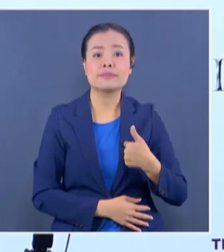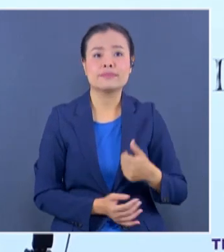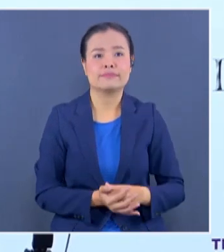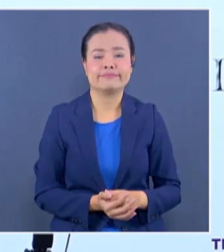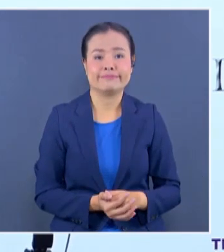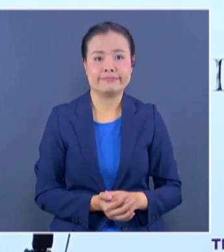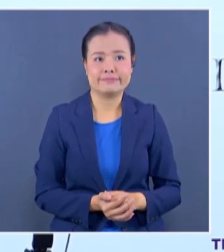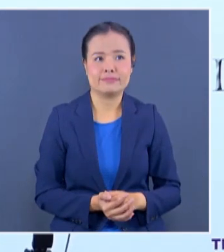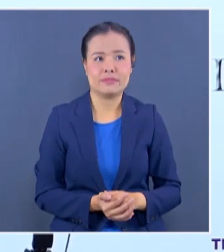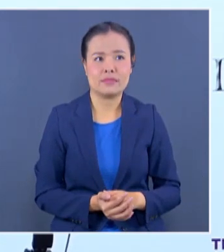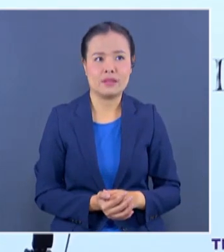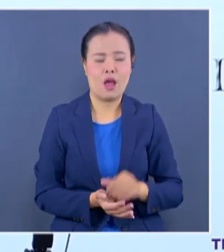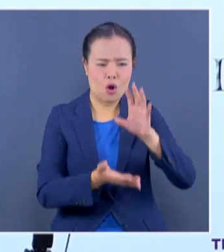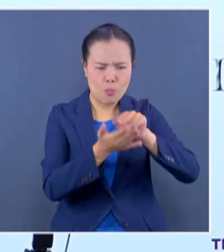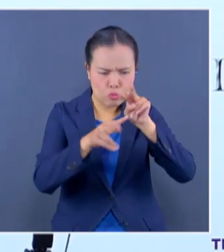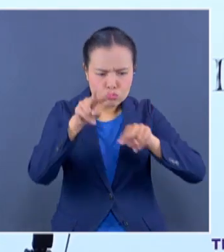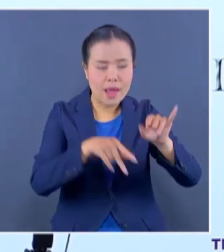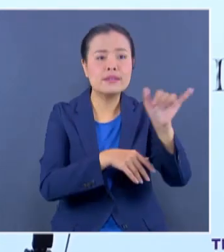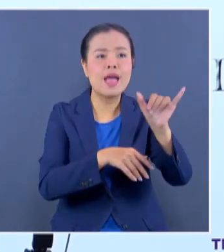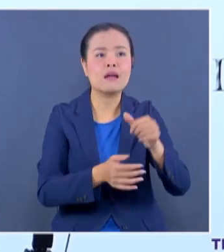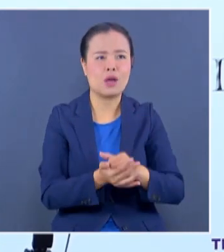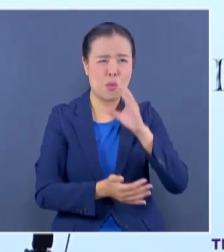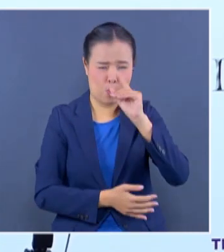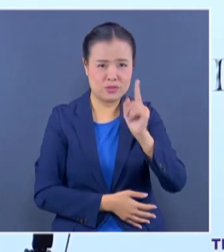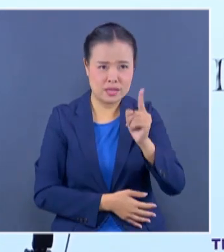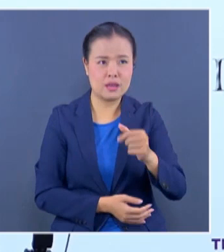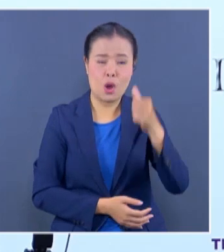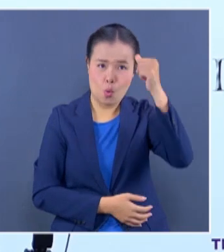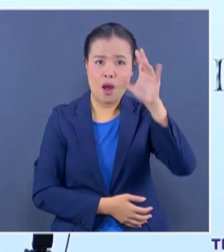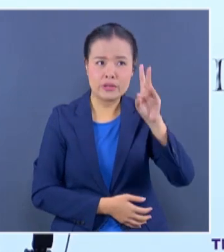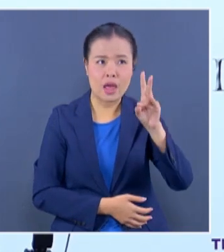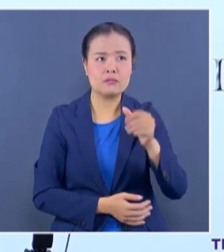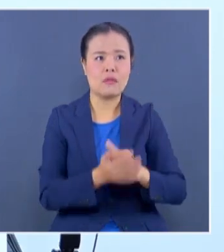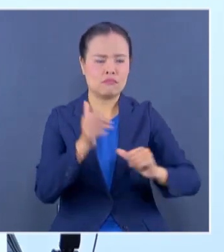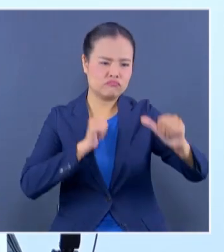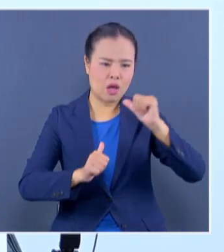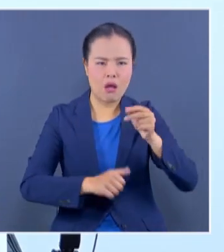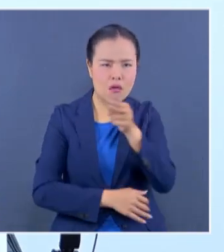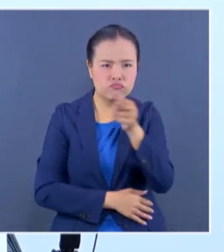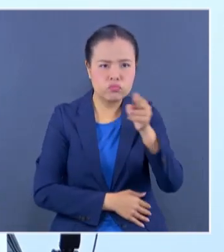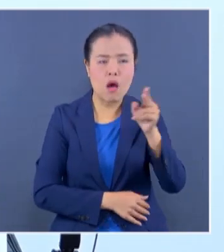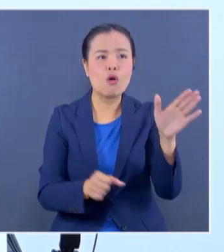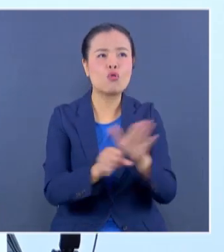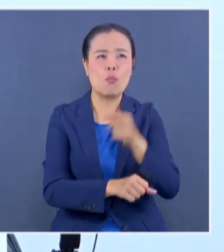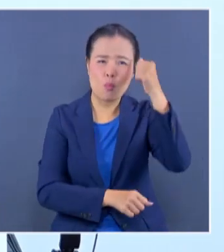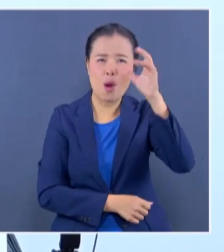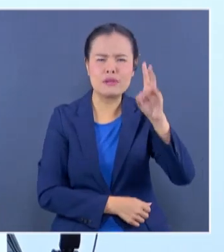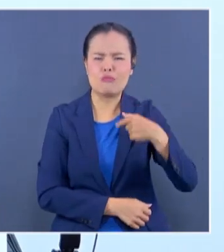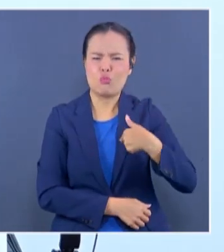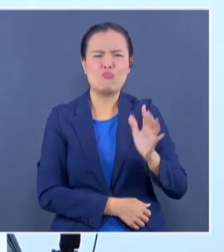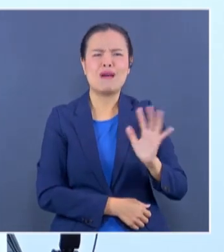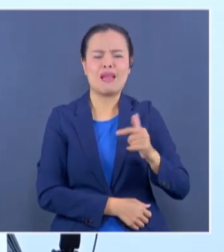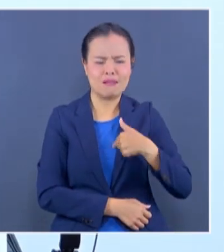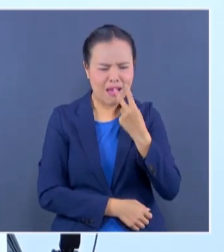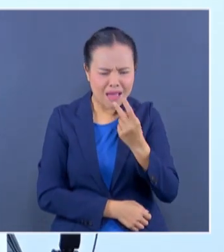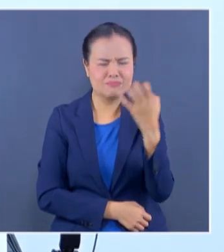ไม่ได้ยังไม่ได้แบบเช็ครายละเอียดยังไม่ได้ทำอะไรเลยพูดจริงๆนะคะ7วันอ่ะถ่ายละคร7วันเลยมันไม่ได้มาจากหนูไงหนูเห็นแล้วหนูยัง